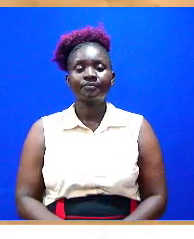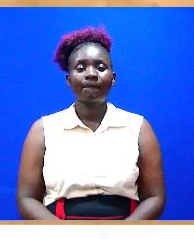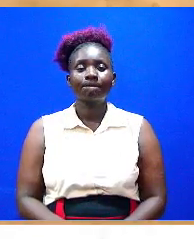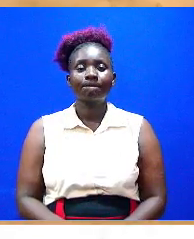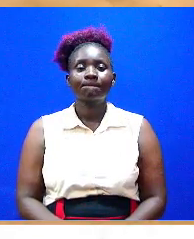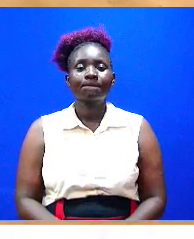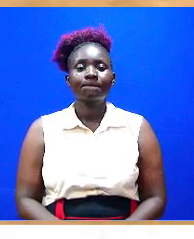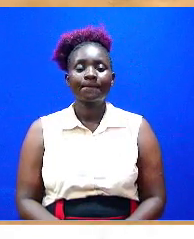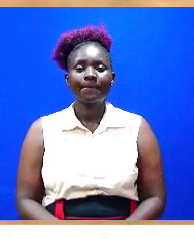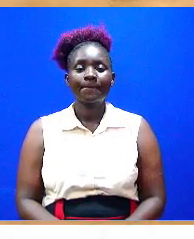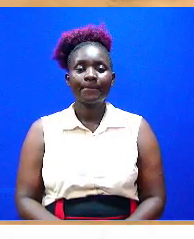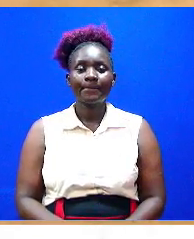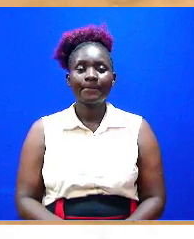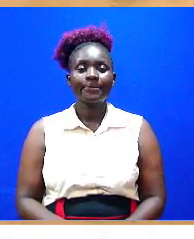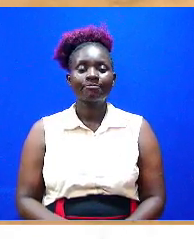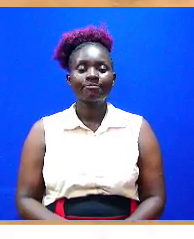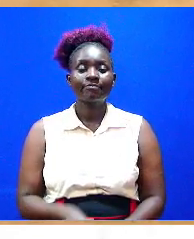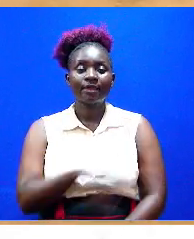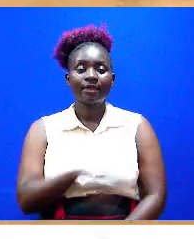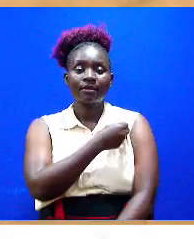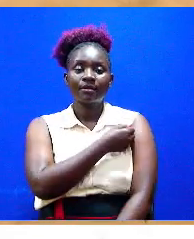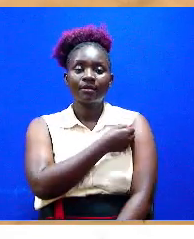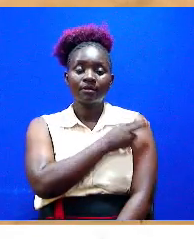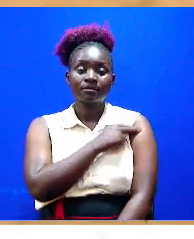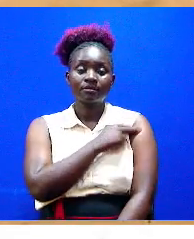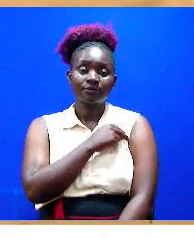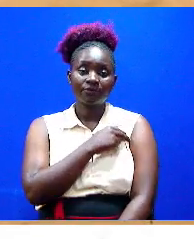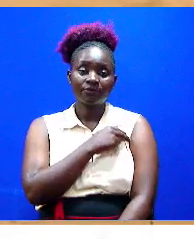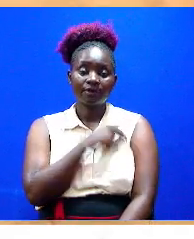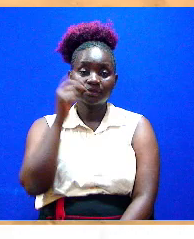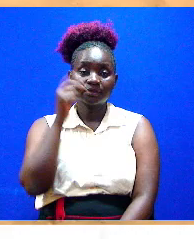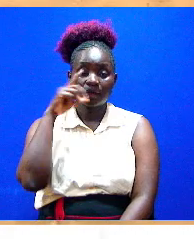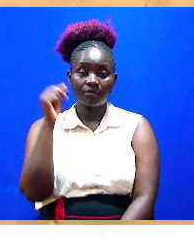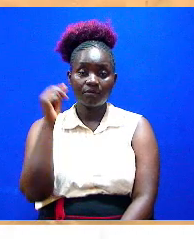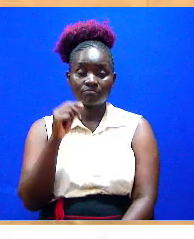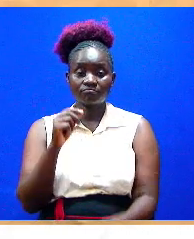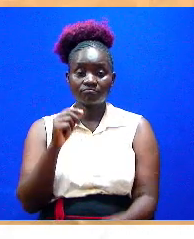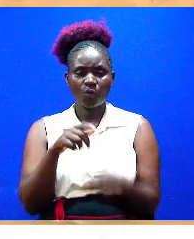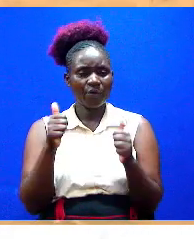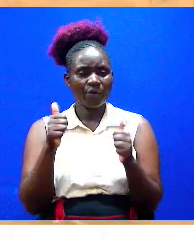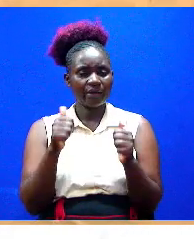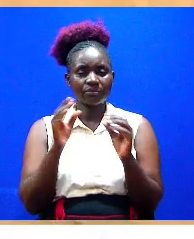nagita ari na akire bana tuatini ubangire ko babuya